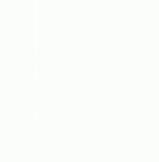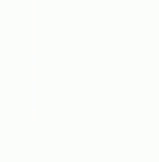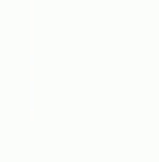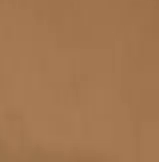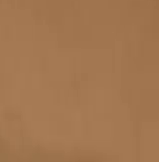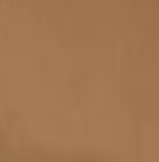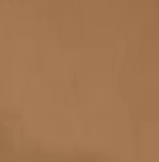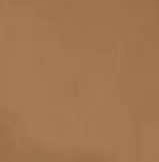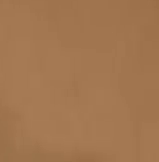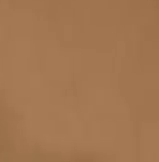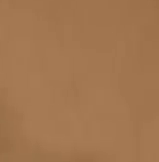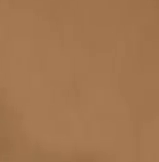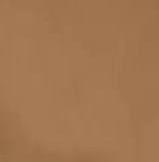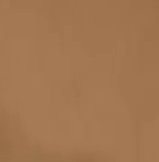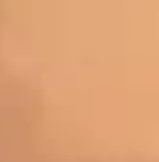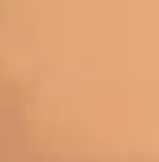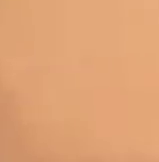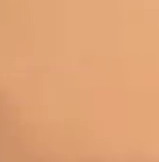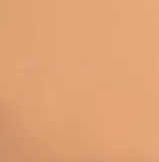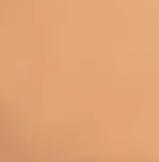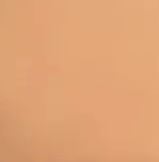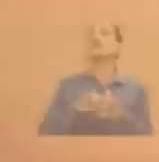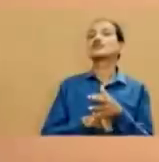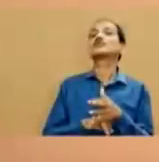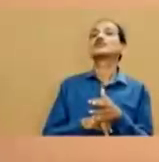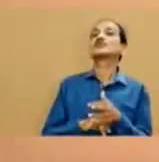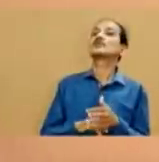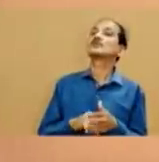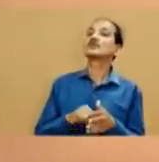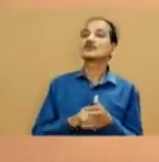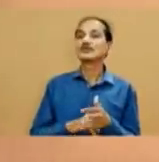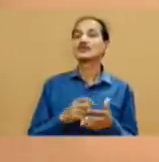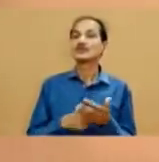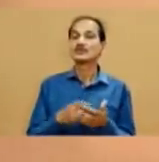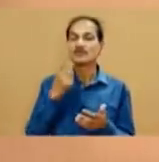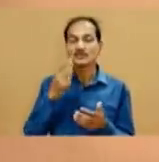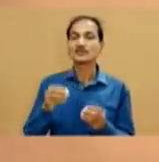धन्यवाद धन्यवाद सचिव श्री बीर विक्रम यादव